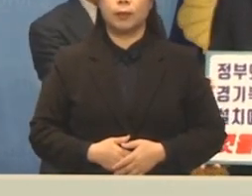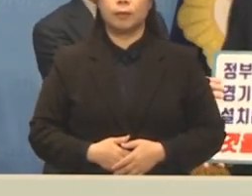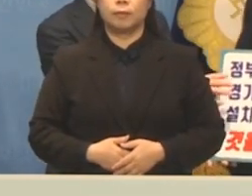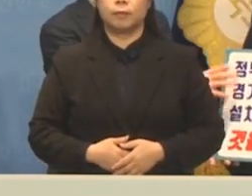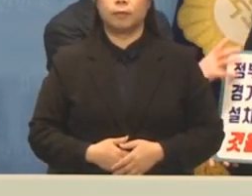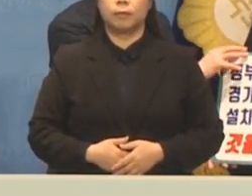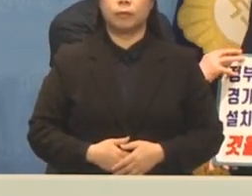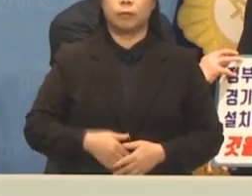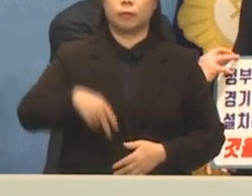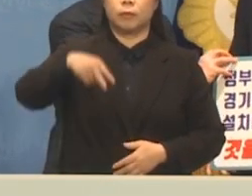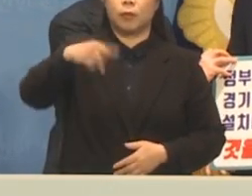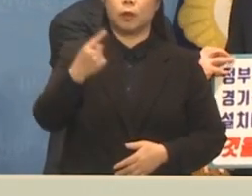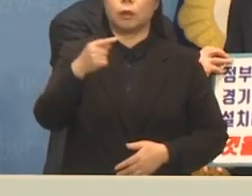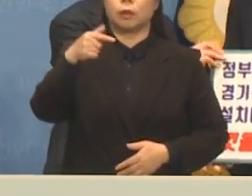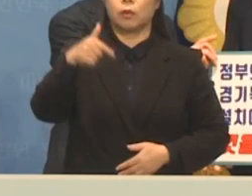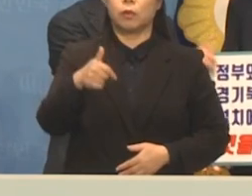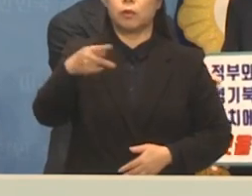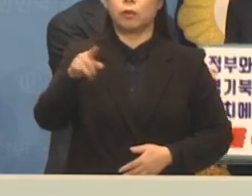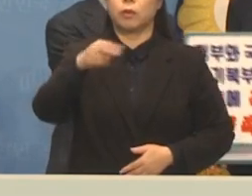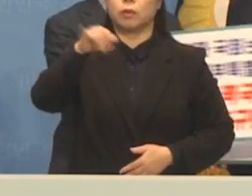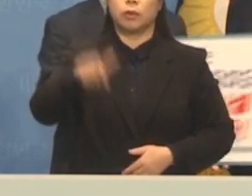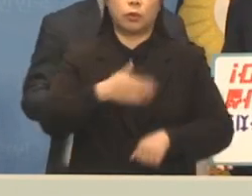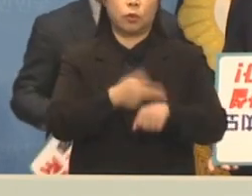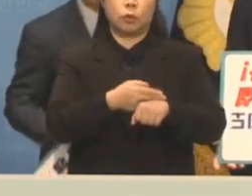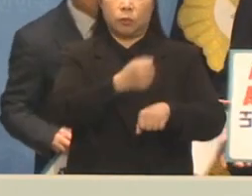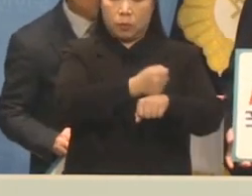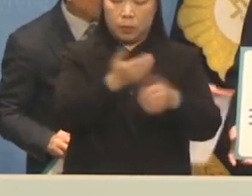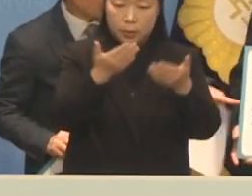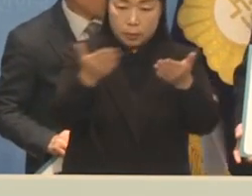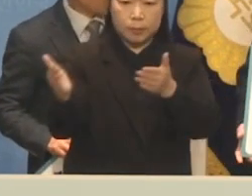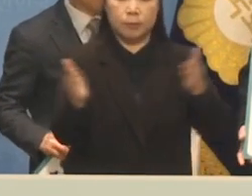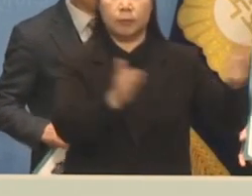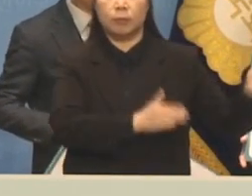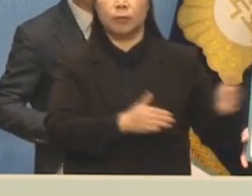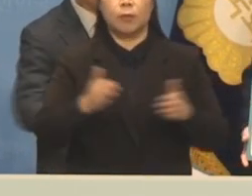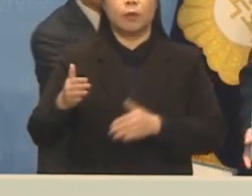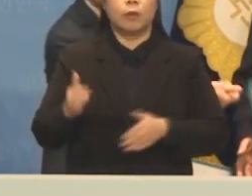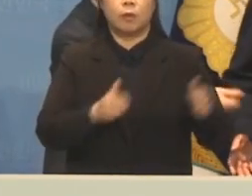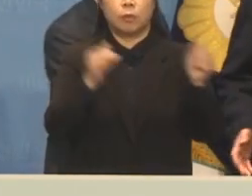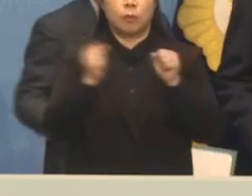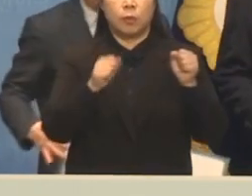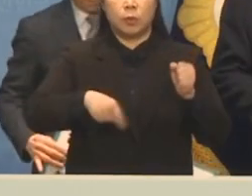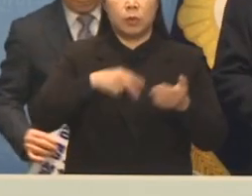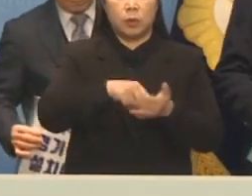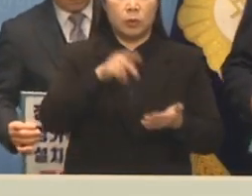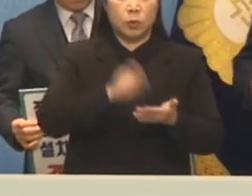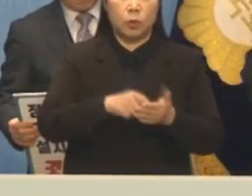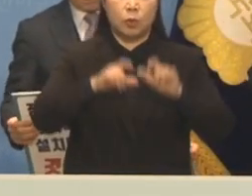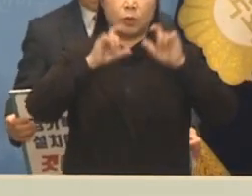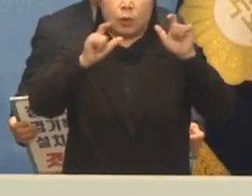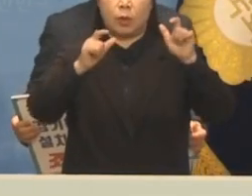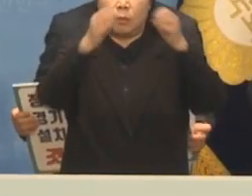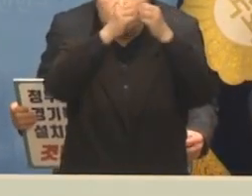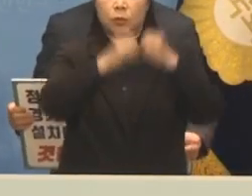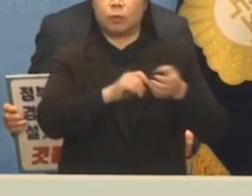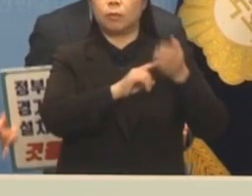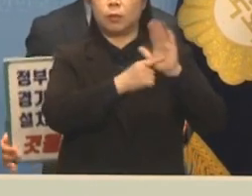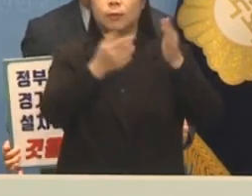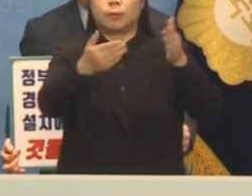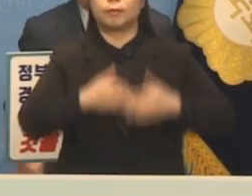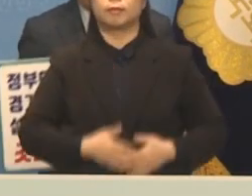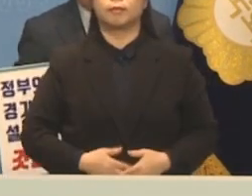네, 손경식 교수님 수고하셨습니다. 이어서 경기 북부 특별자치도 설치 촉구 선언문 발표가